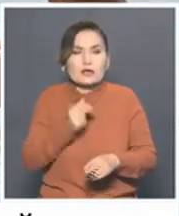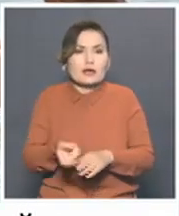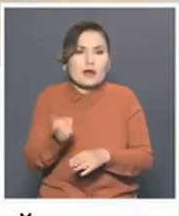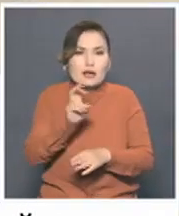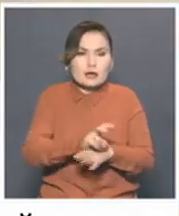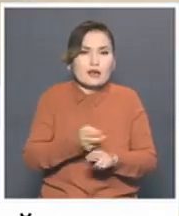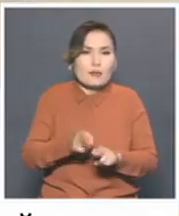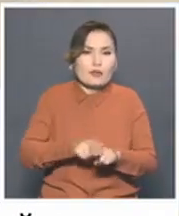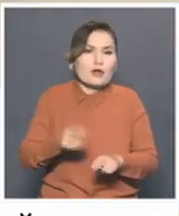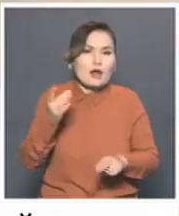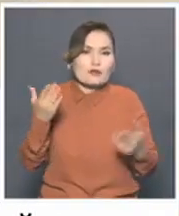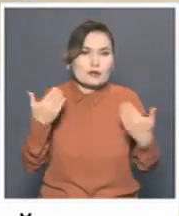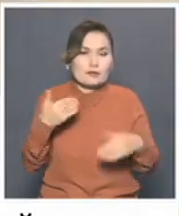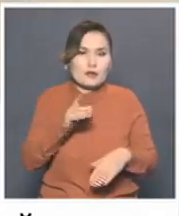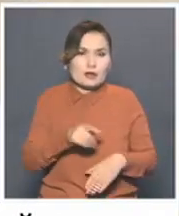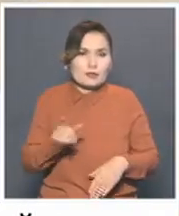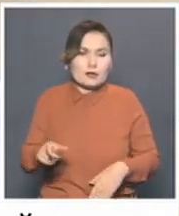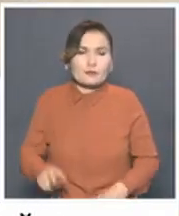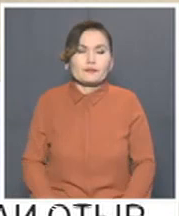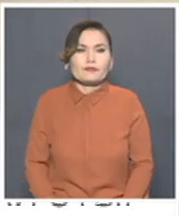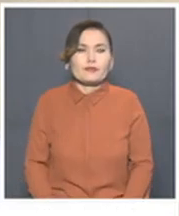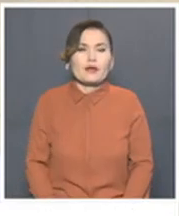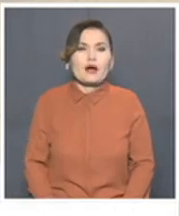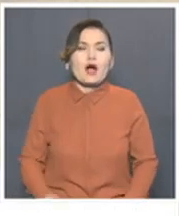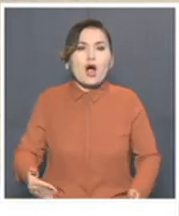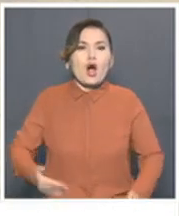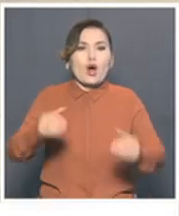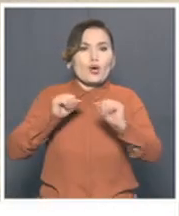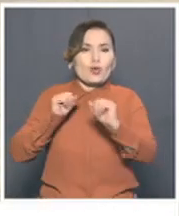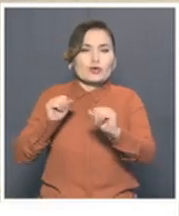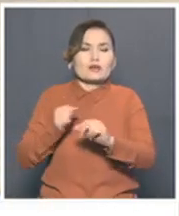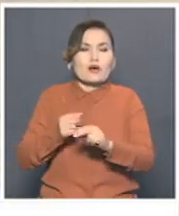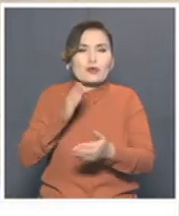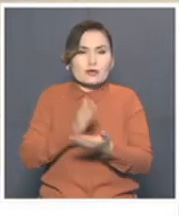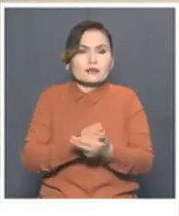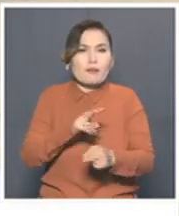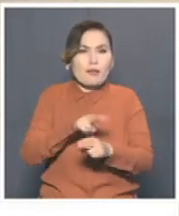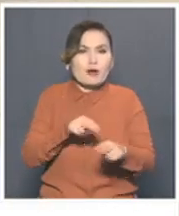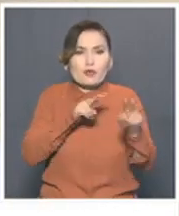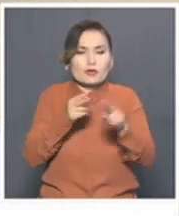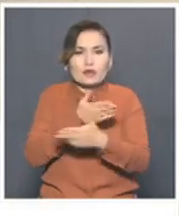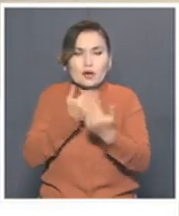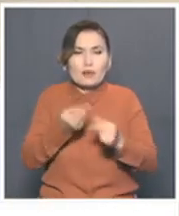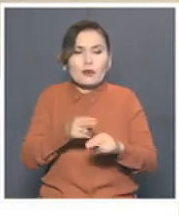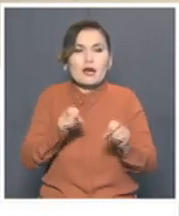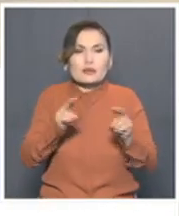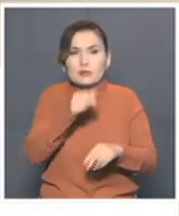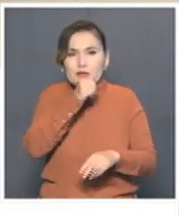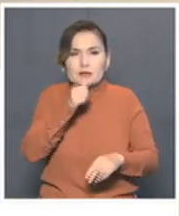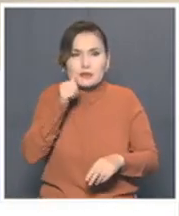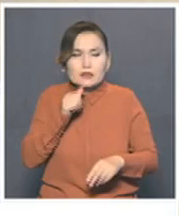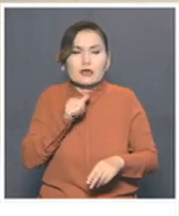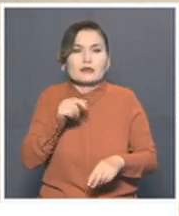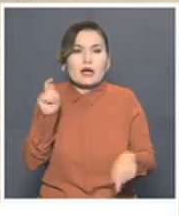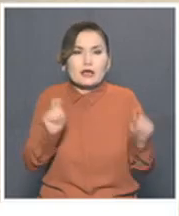аттап өтеді. Полиция, она стоит формально. Қоршау қойылғанымен полиция бақыламайды. Сондықтан тұрғындар біздің аумақтың екі жағынан да арқайын келіп суға